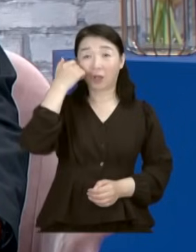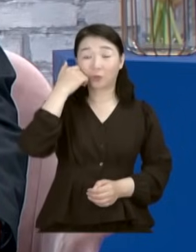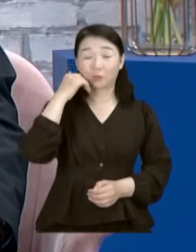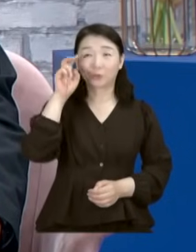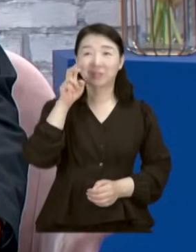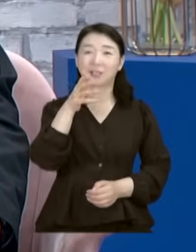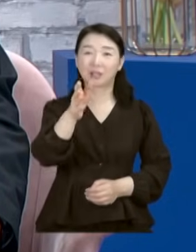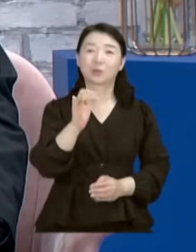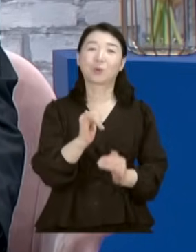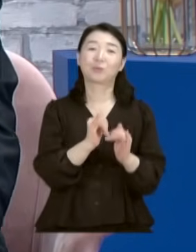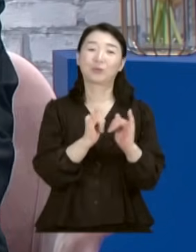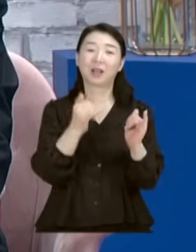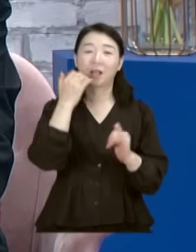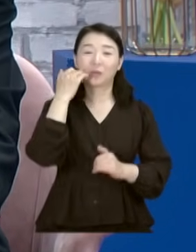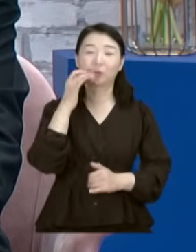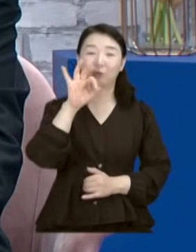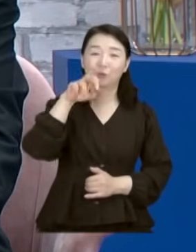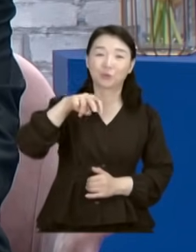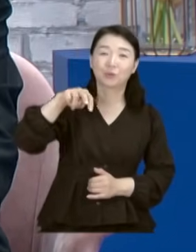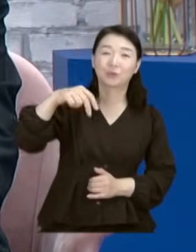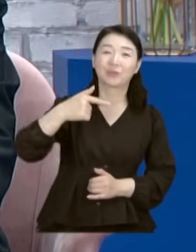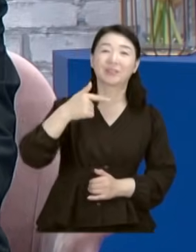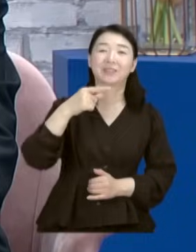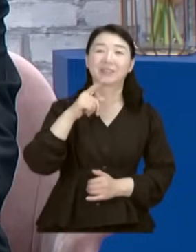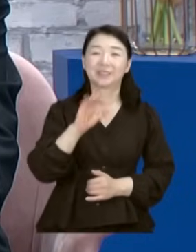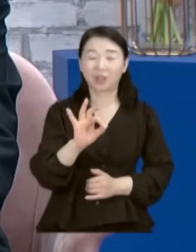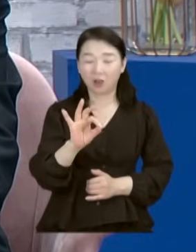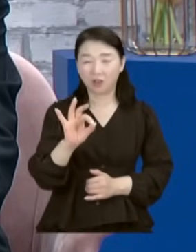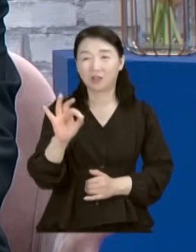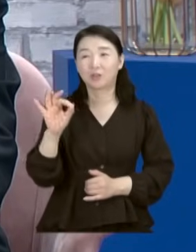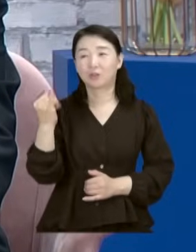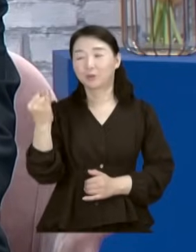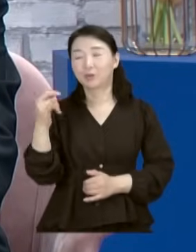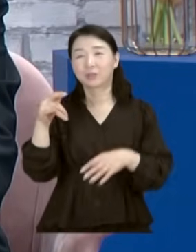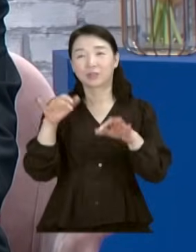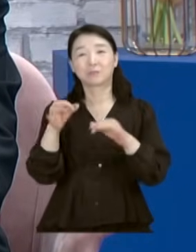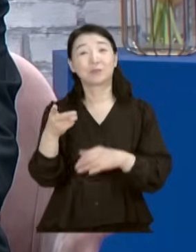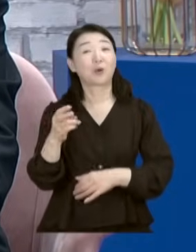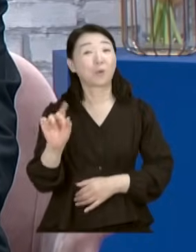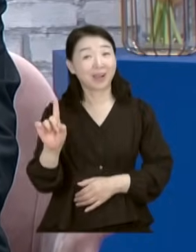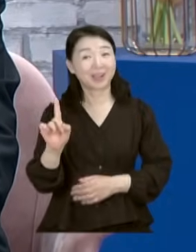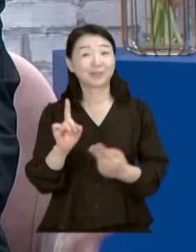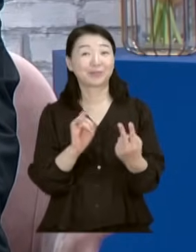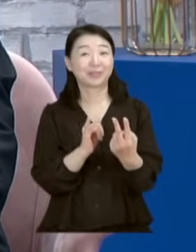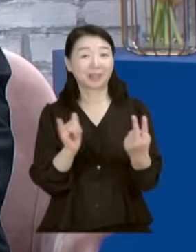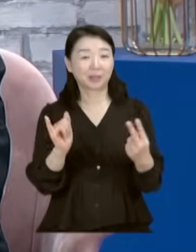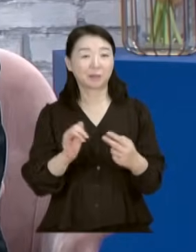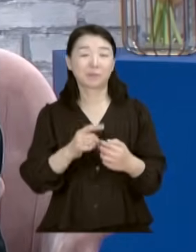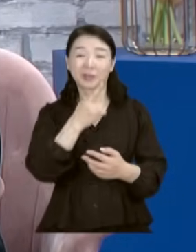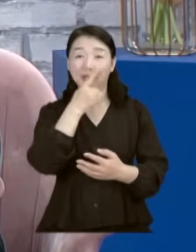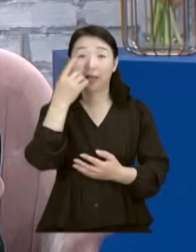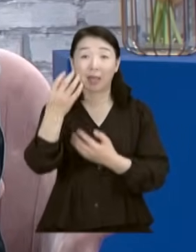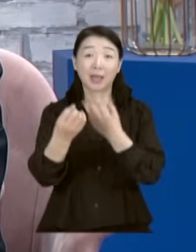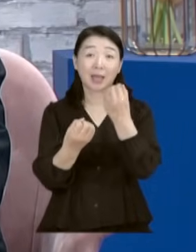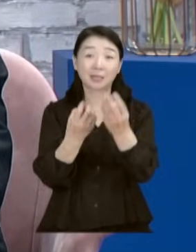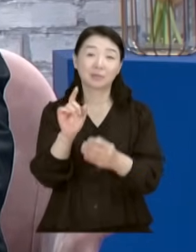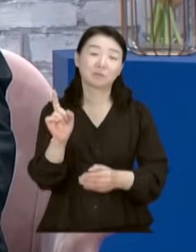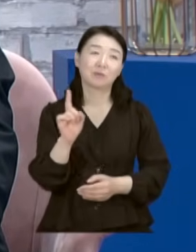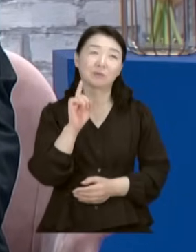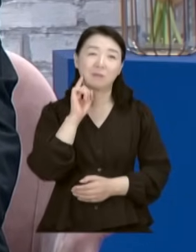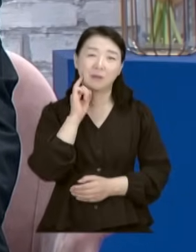우리 찬양 사역자 유은성 전도사님 그리고 배우 김종화 사모님 나오셨는데 와 간증해요